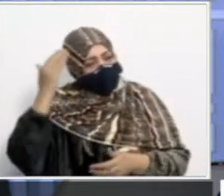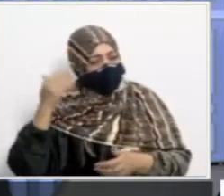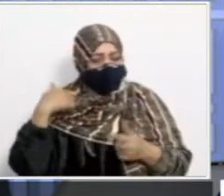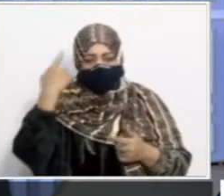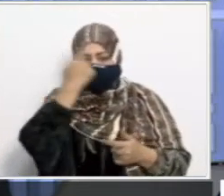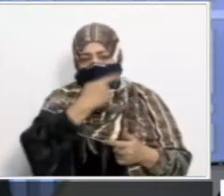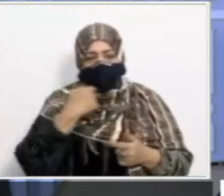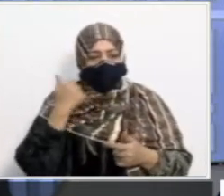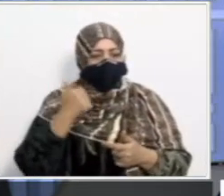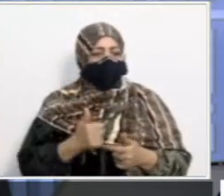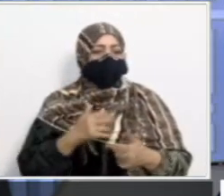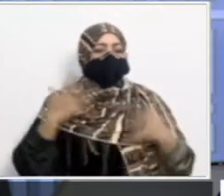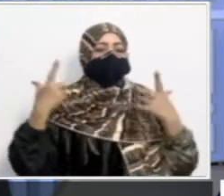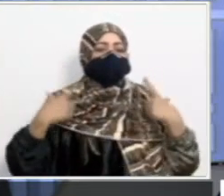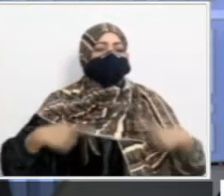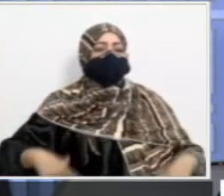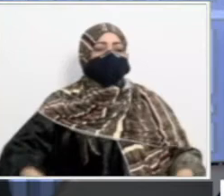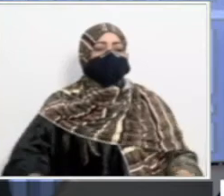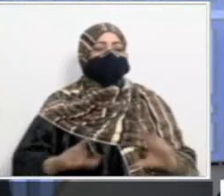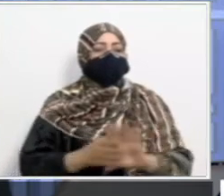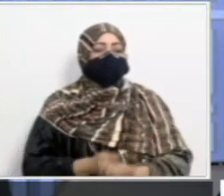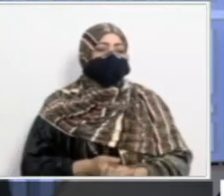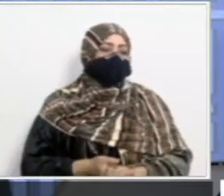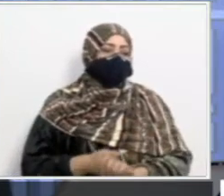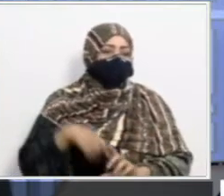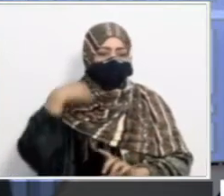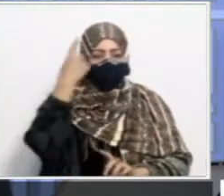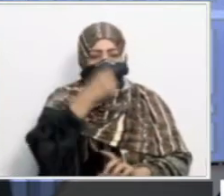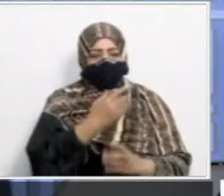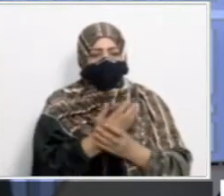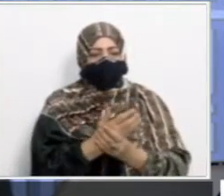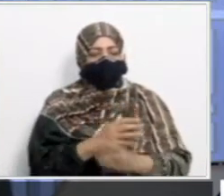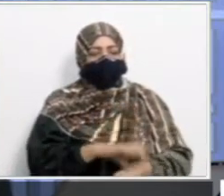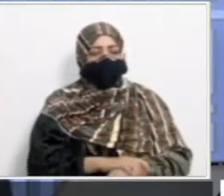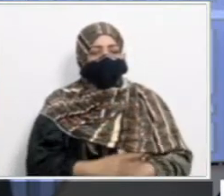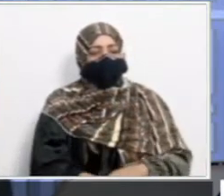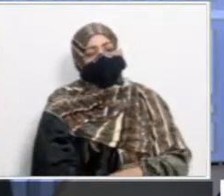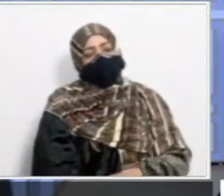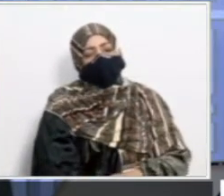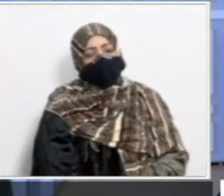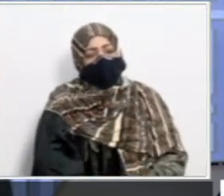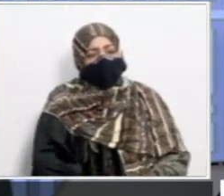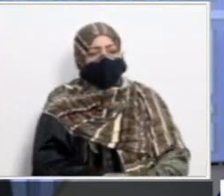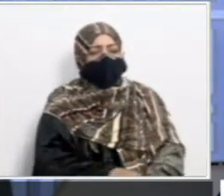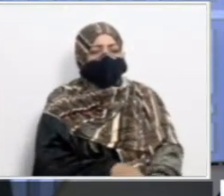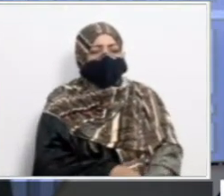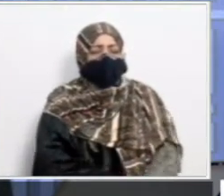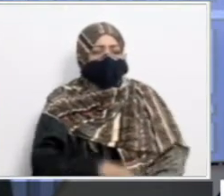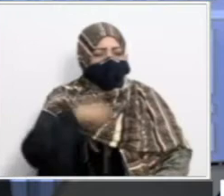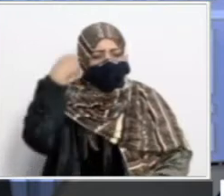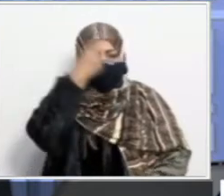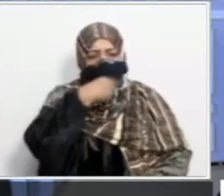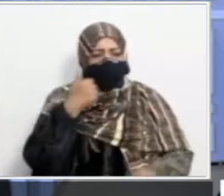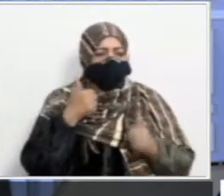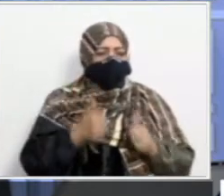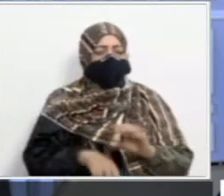إلا الوجه والكفين. الوجه والكفين إذا سترتهما يعني فقد حصلت المندوب، وإذا لم تسترهما